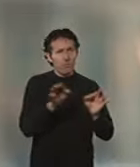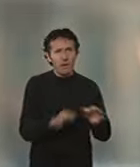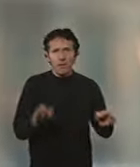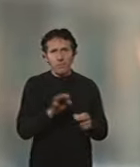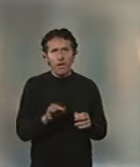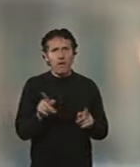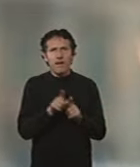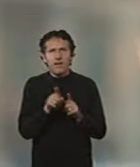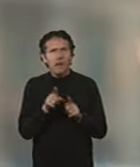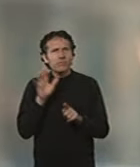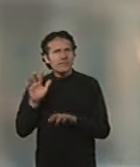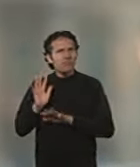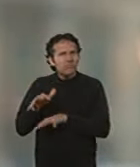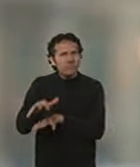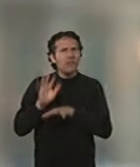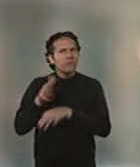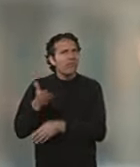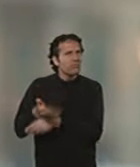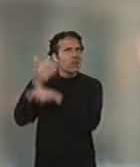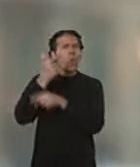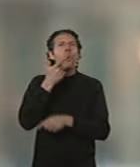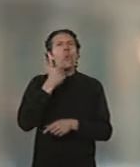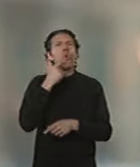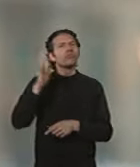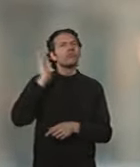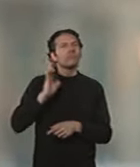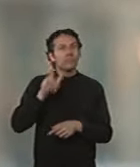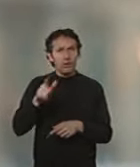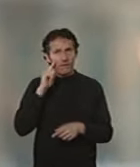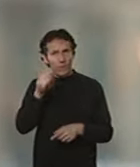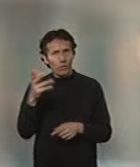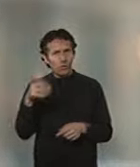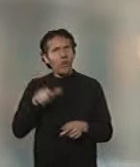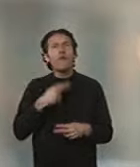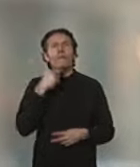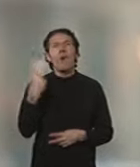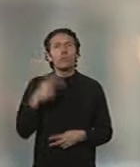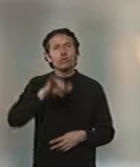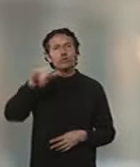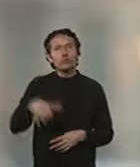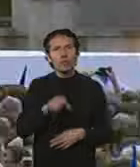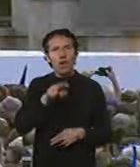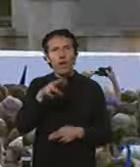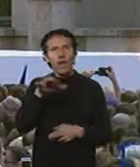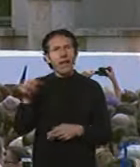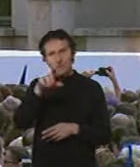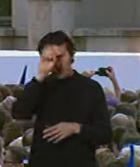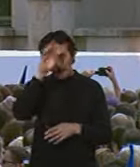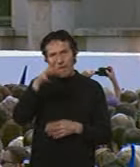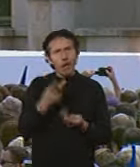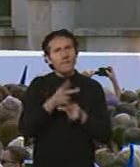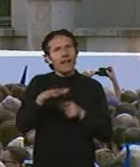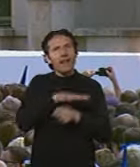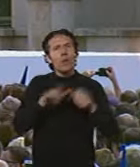entendu monter de ces cortèges où l'on brandissait les travaux rouges la grande voix de jores défendant les mineur de carmau